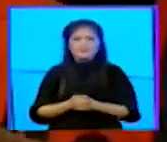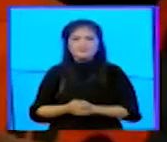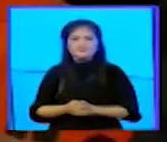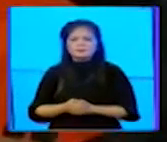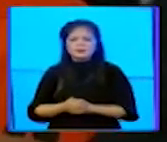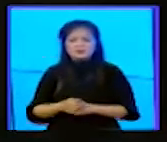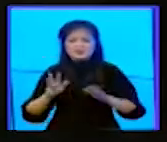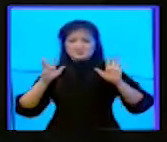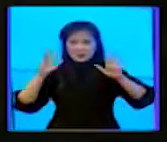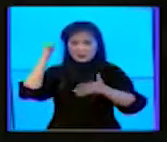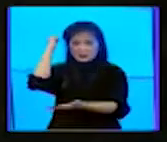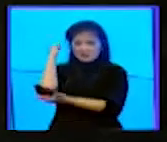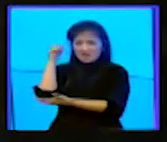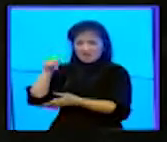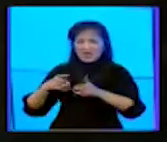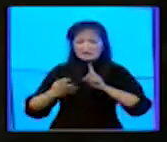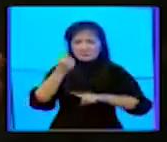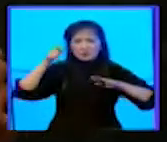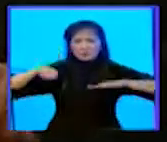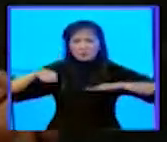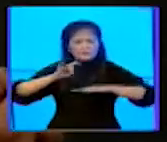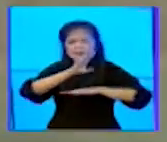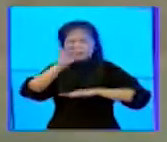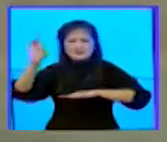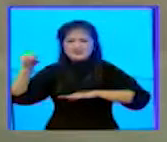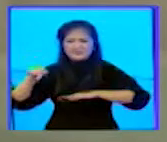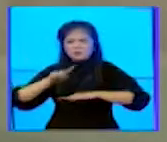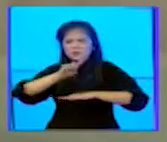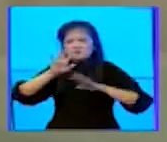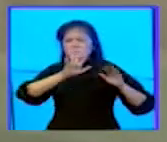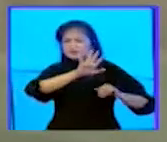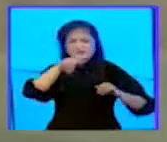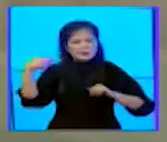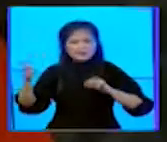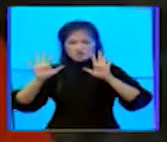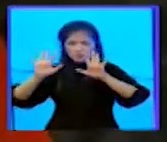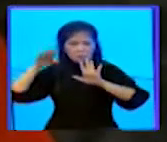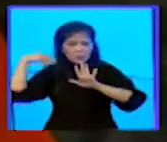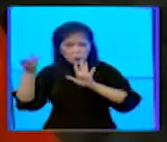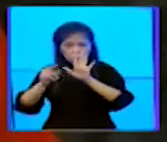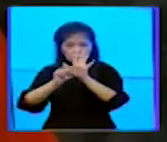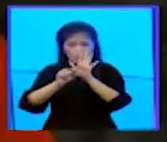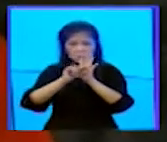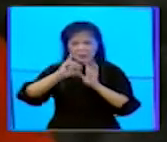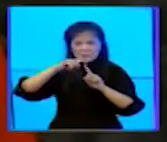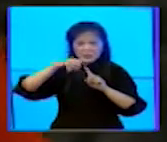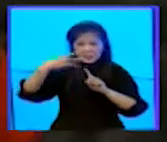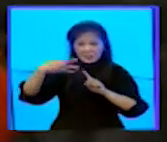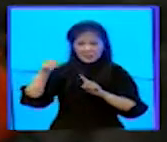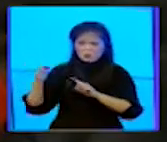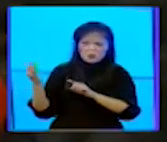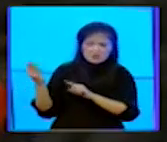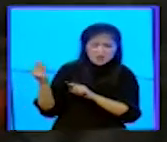Kesembilan tersangka terancam hukuman penjara bervariasi antara 6 hingga 10 tahun dengan sangkaan Undang-Undang ITE dan penghasutan. Polri